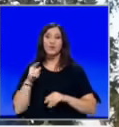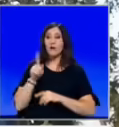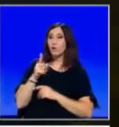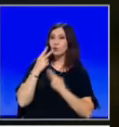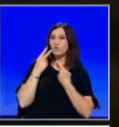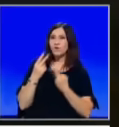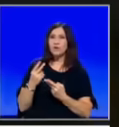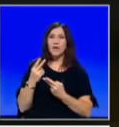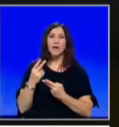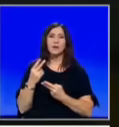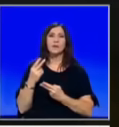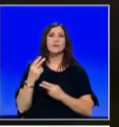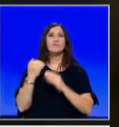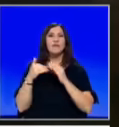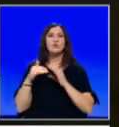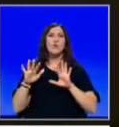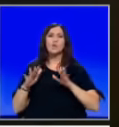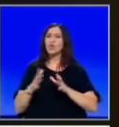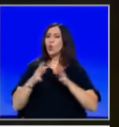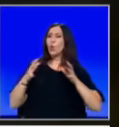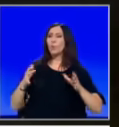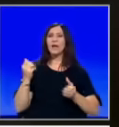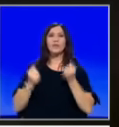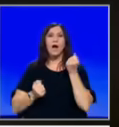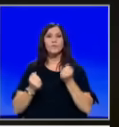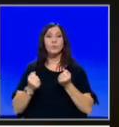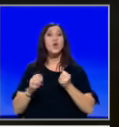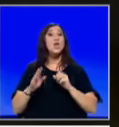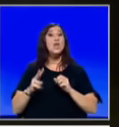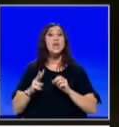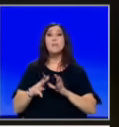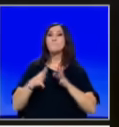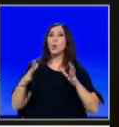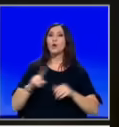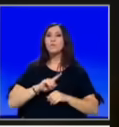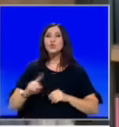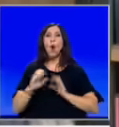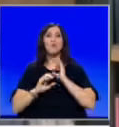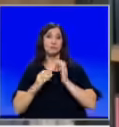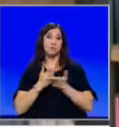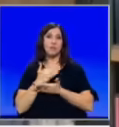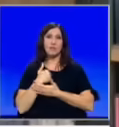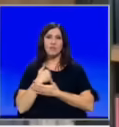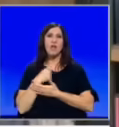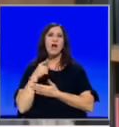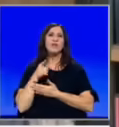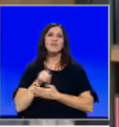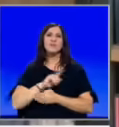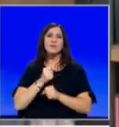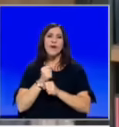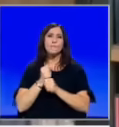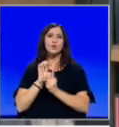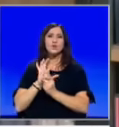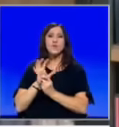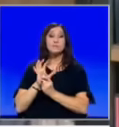което видях на видео. Вероятно с големината на автомобил или по-големи, до автобус, според мен. Това са неработещи